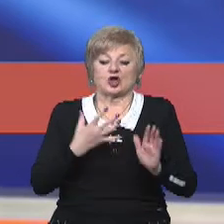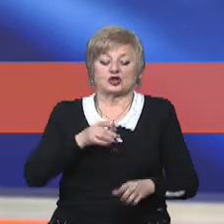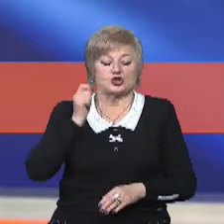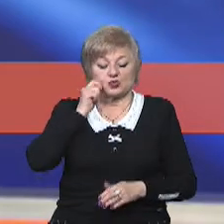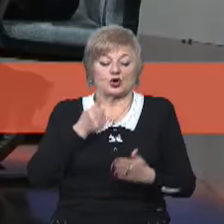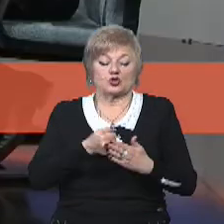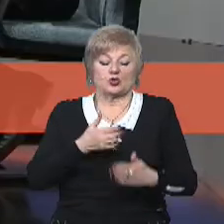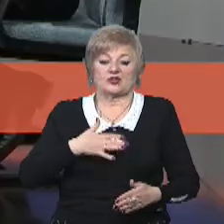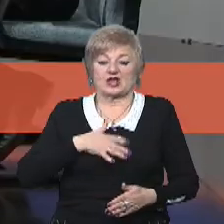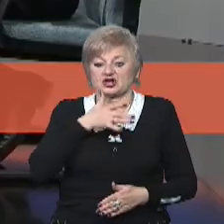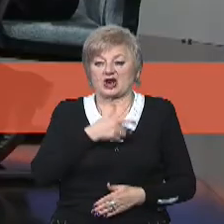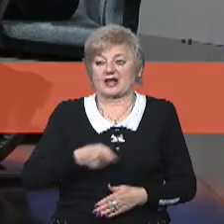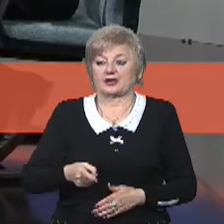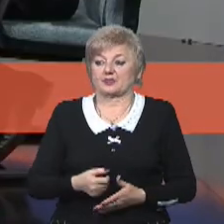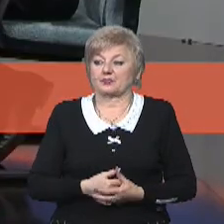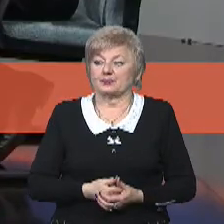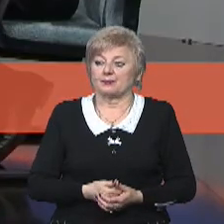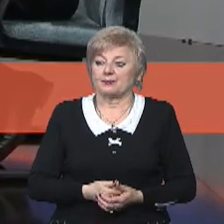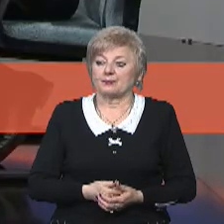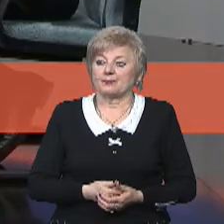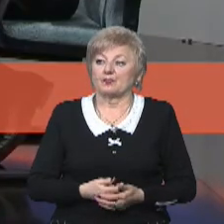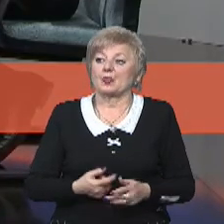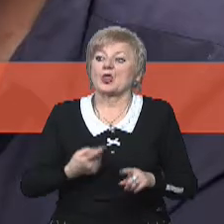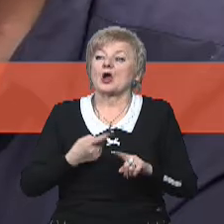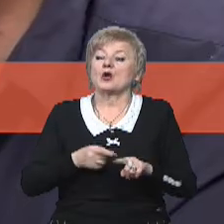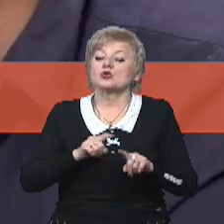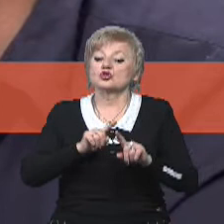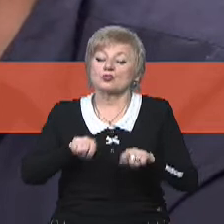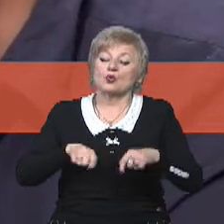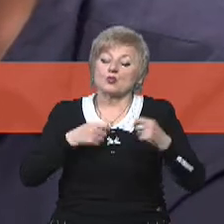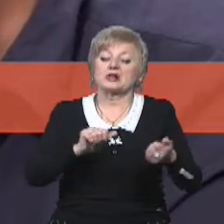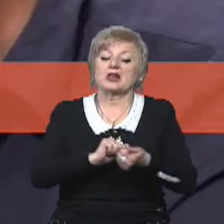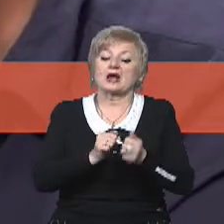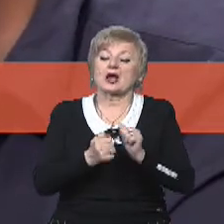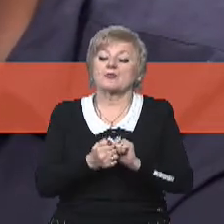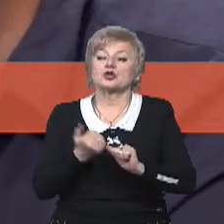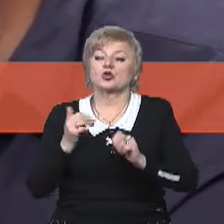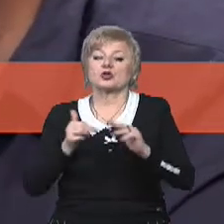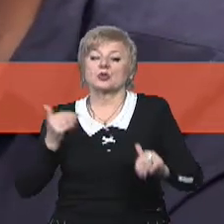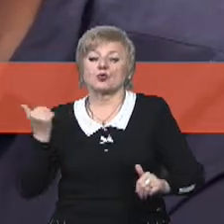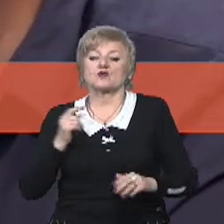нашої ери. Геннадій Миколаївич, а чому ці знахідки були передані саме до Кам'янсько-Дніпровського музею?